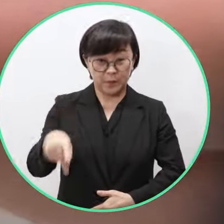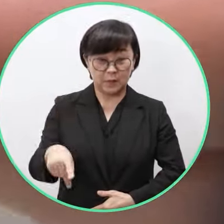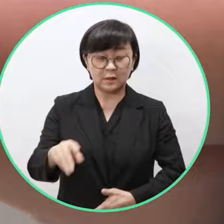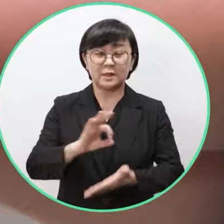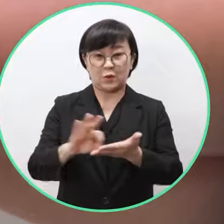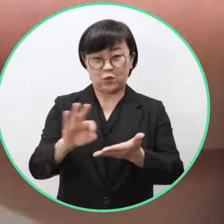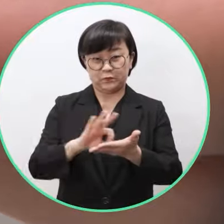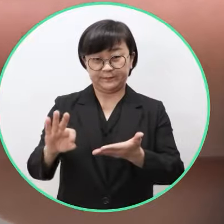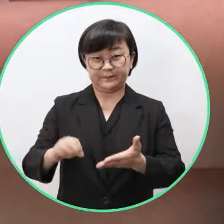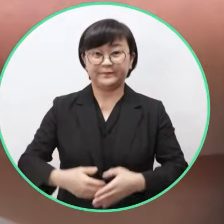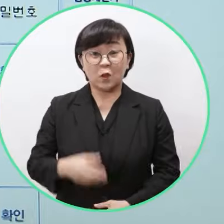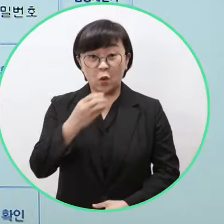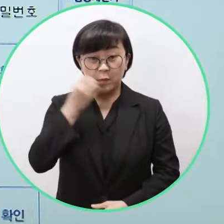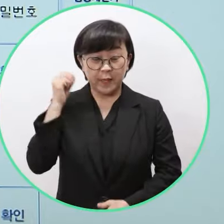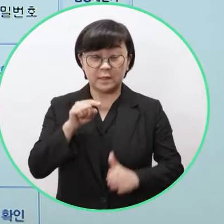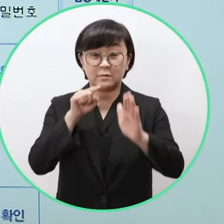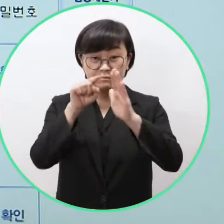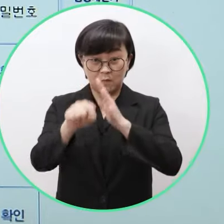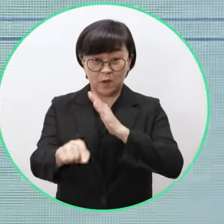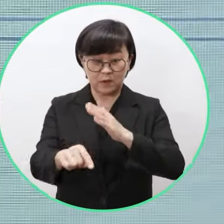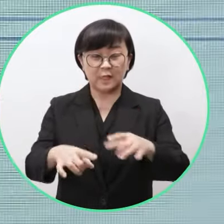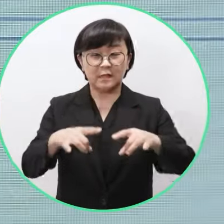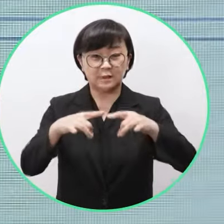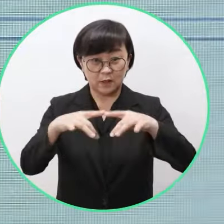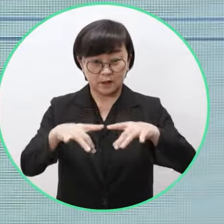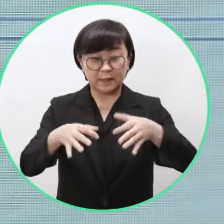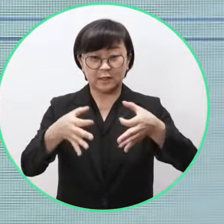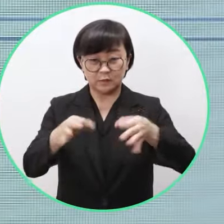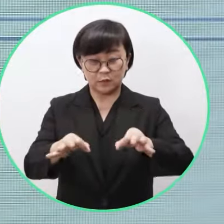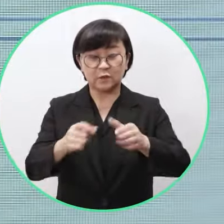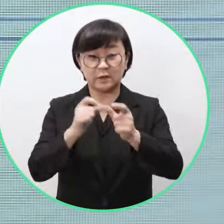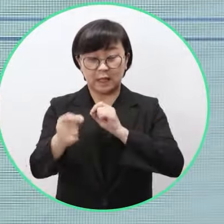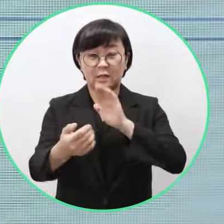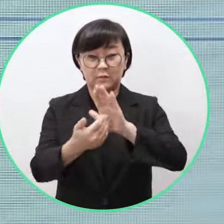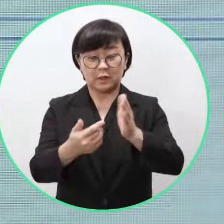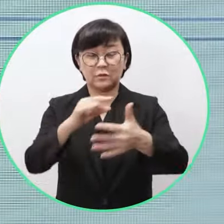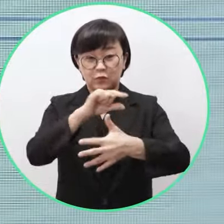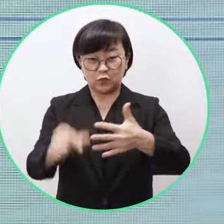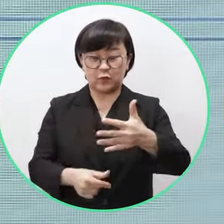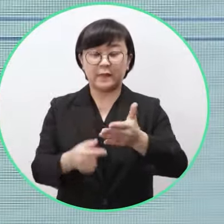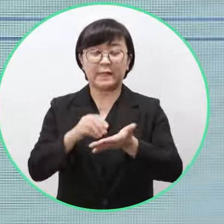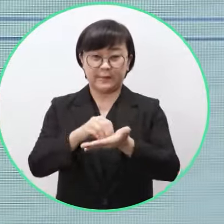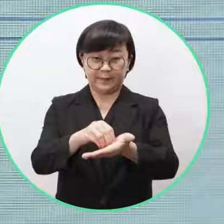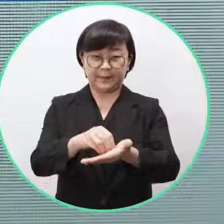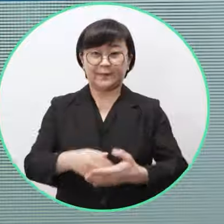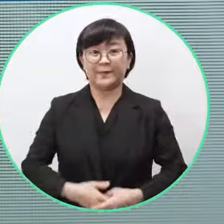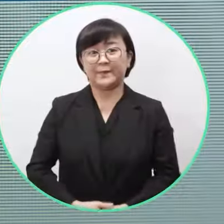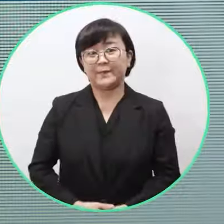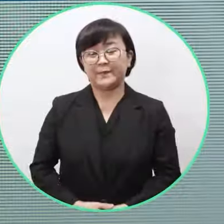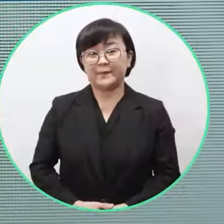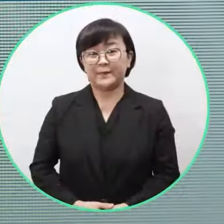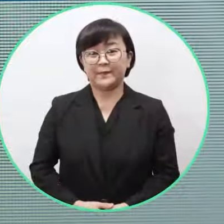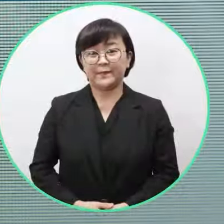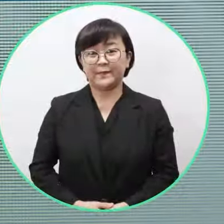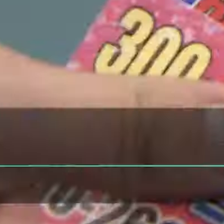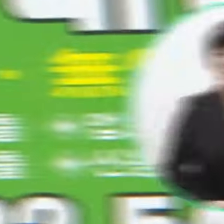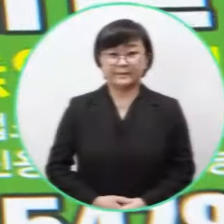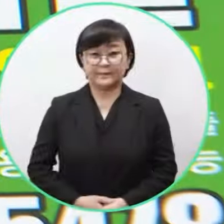높은 OTP를 이용하고 거래은행 홈페이지에서 전자금융사기 예방서비스에 미리 가입하세요.